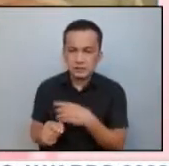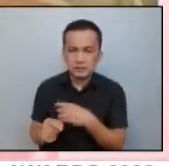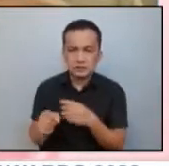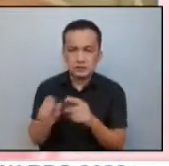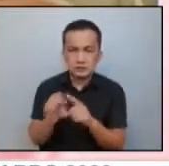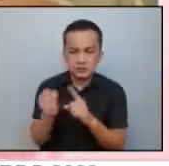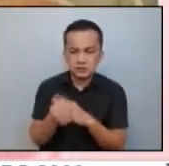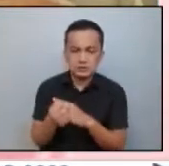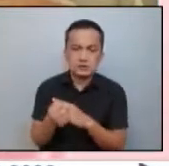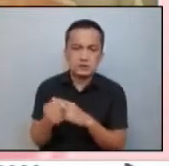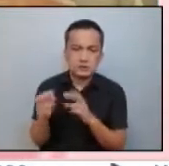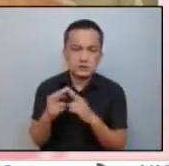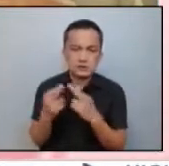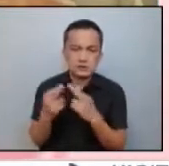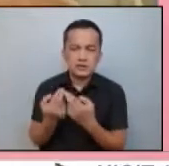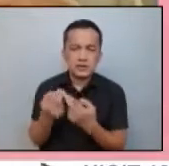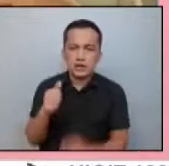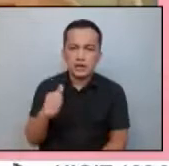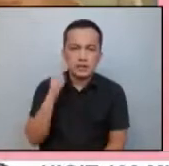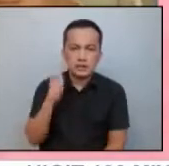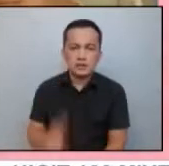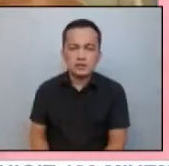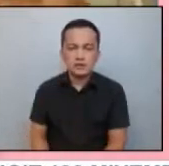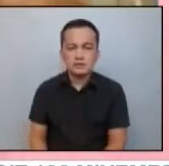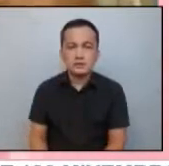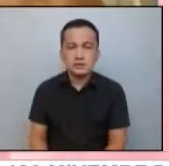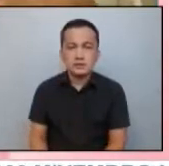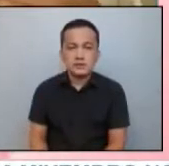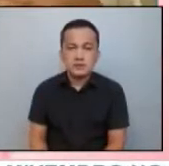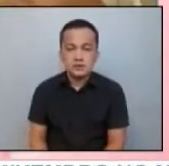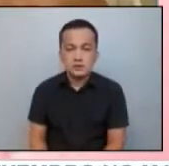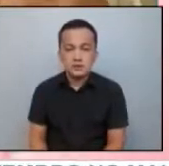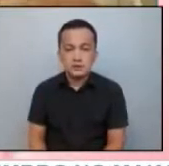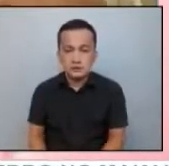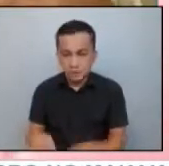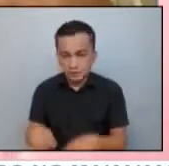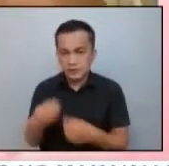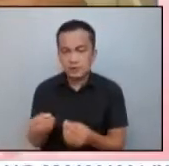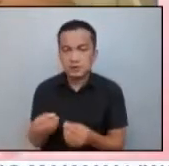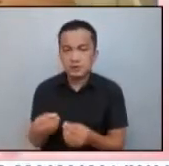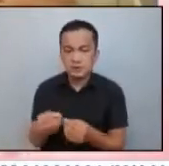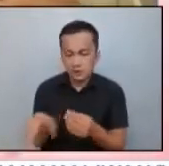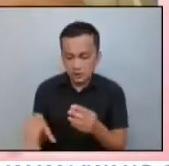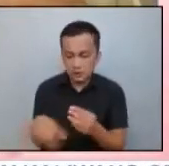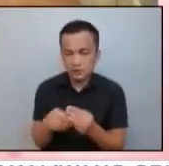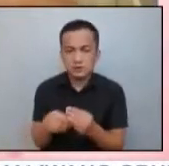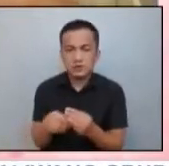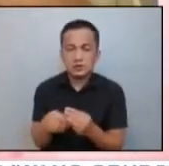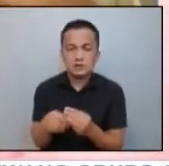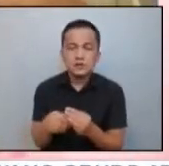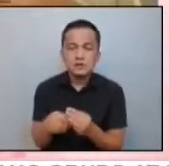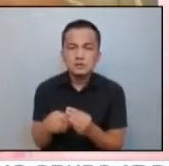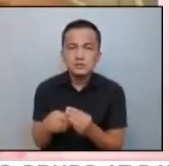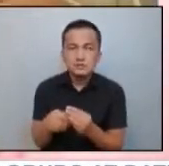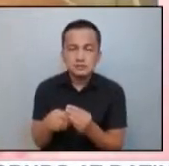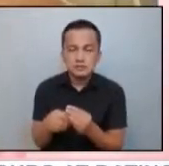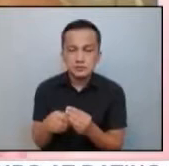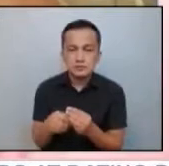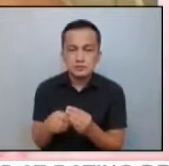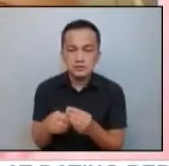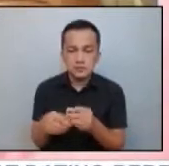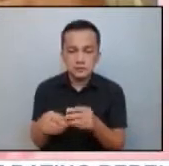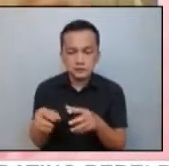kamag-anak, ayaw na nila pa na ito ay bigyan pa ng other, no, other